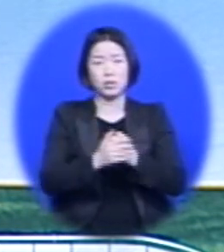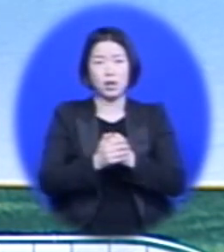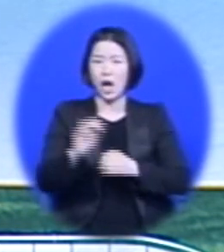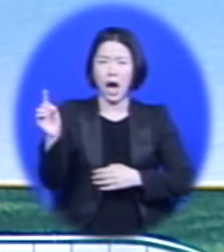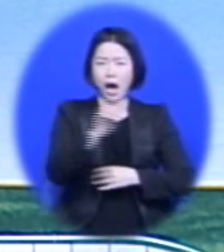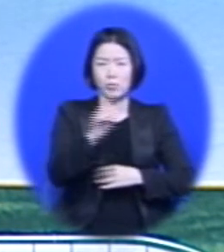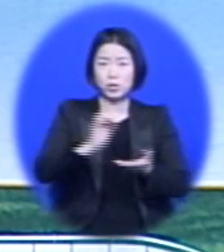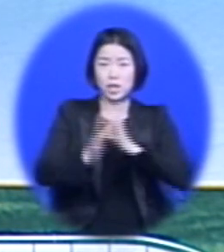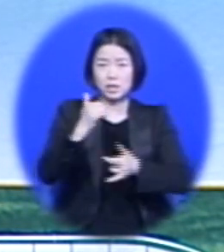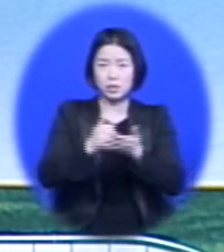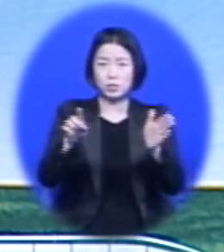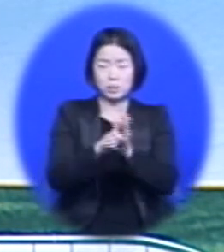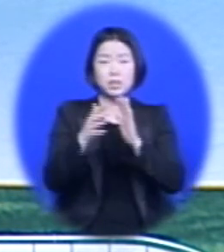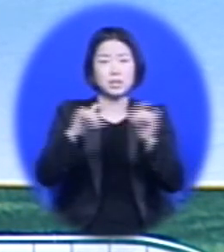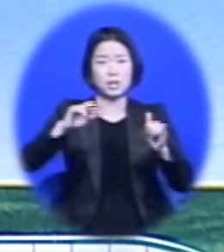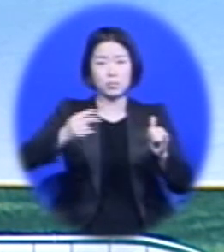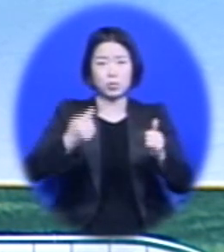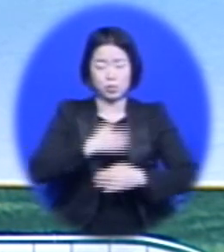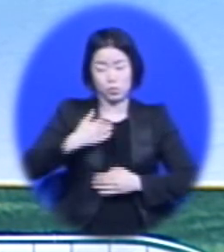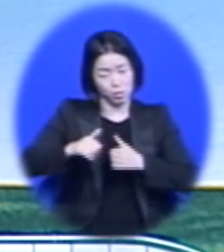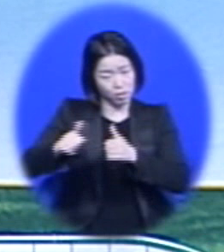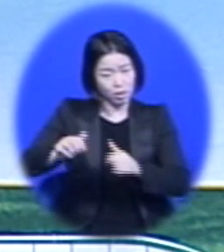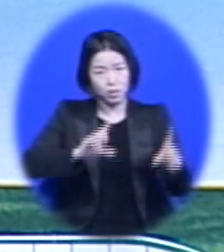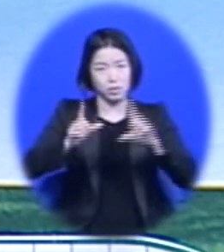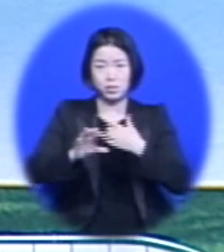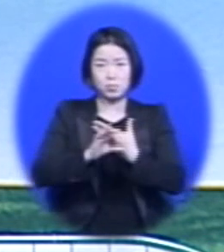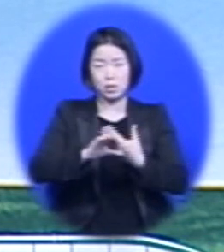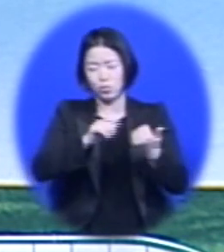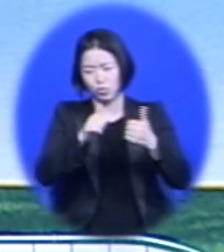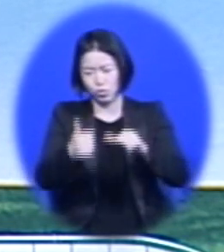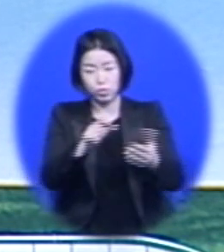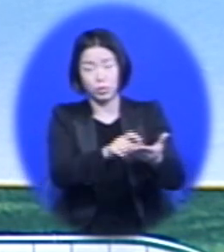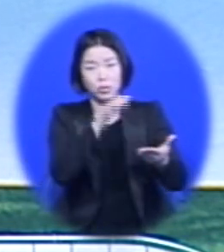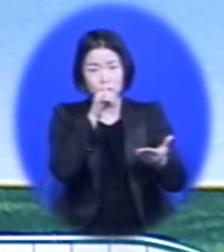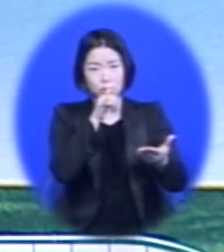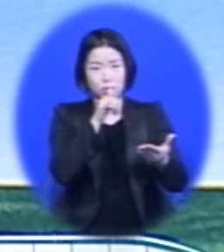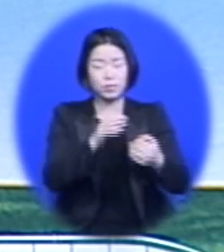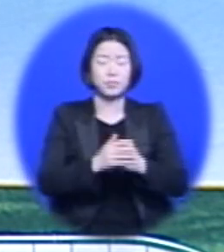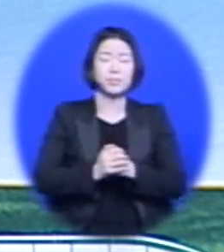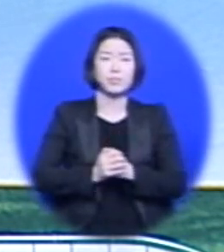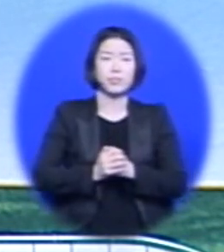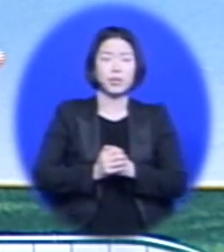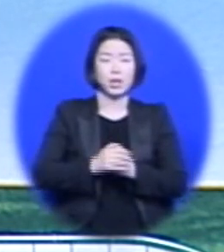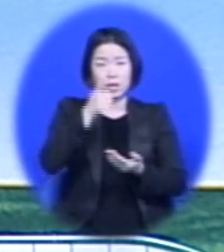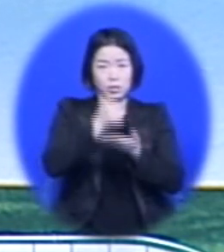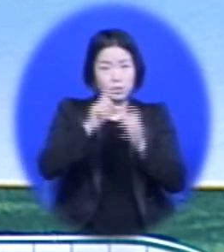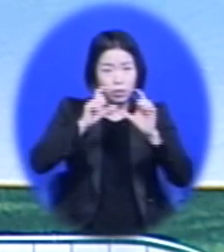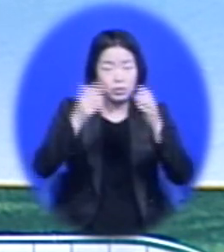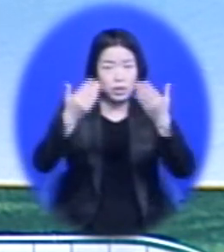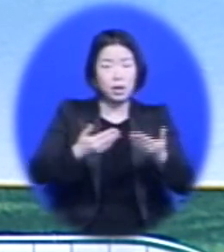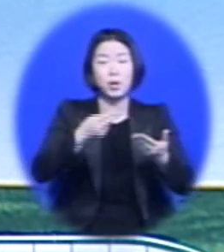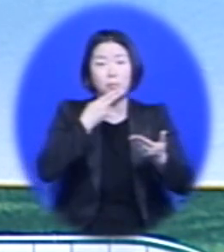아무리 예수를 믿는 사람이라도 육신을 따라 살면 죽을 것입니다 라고 썼습니다. 성경에 정죄함이 없다고